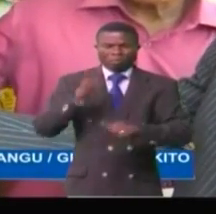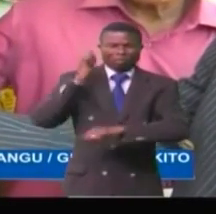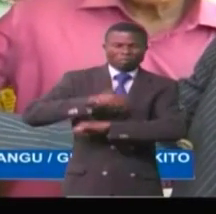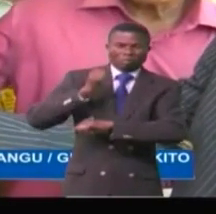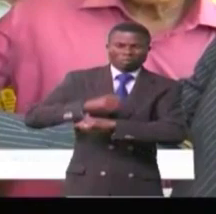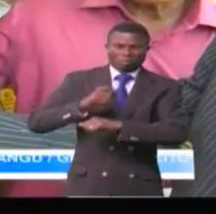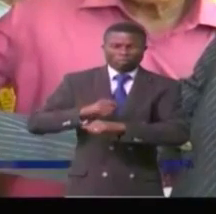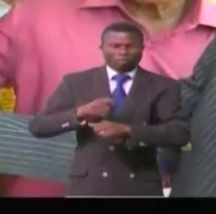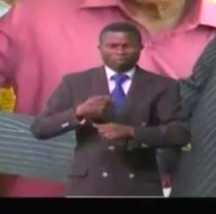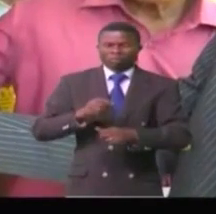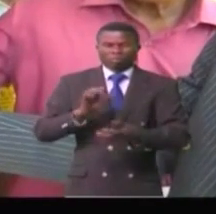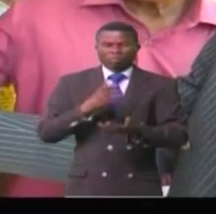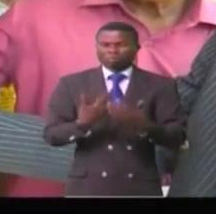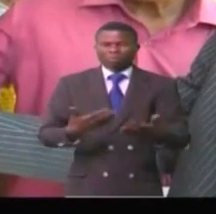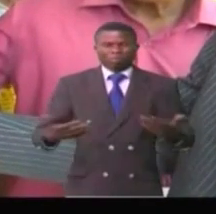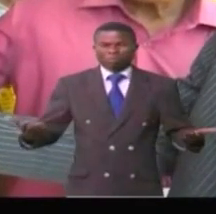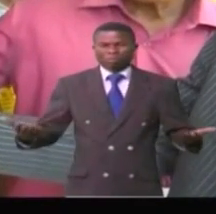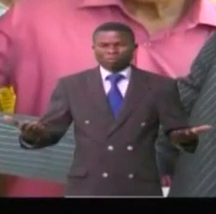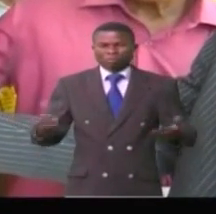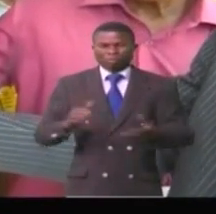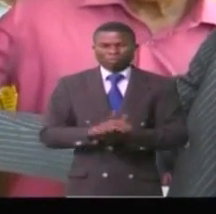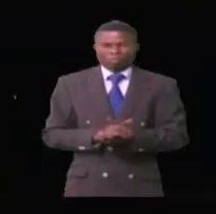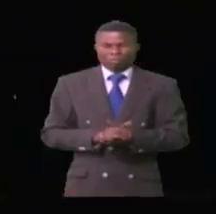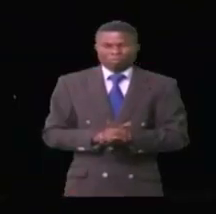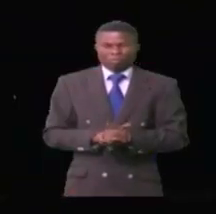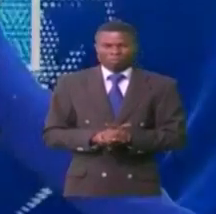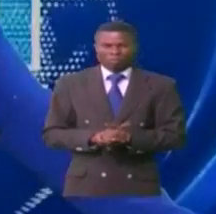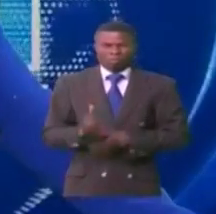coups de tribunaux qui n'ont rien à faire dans cette affaire.